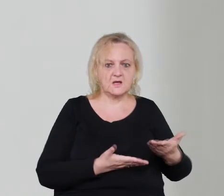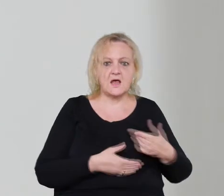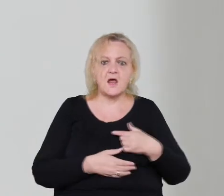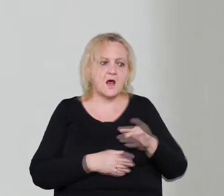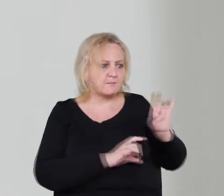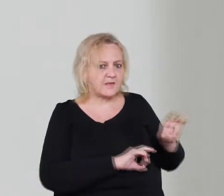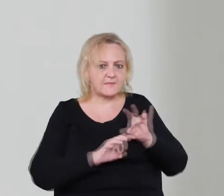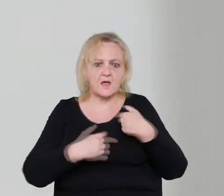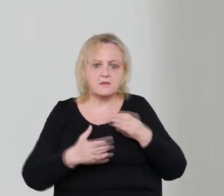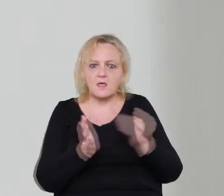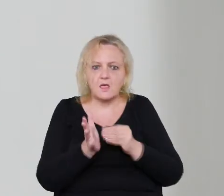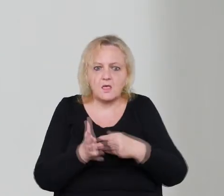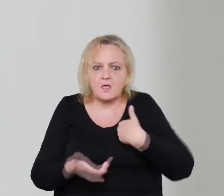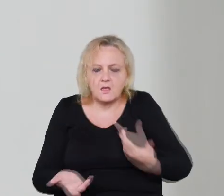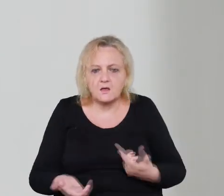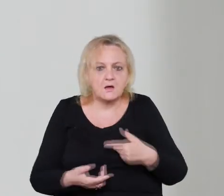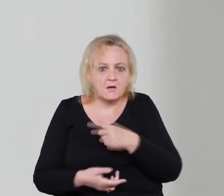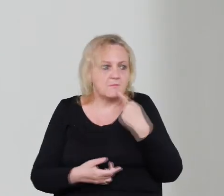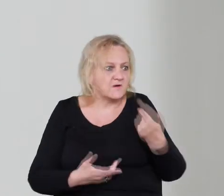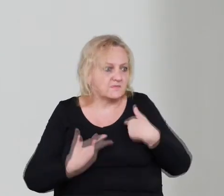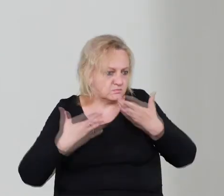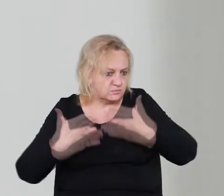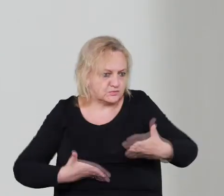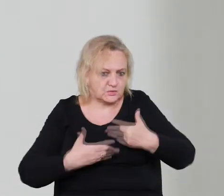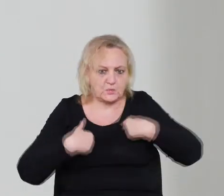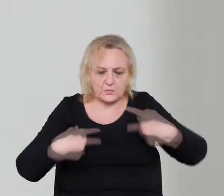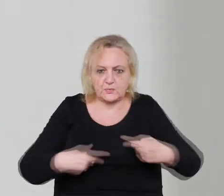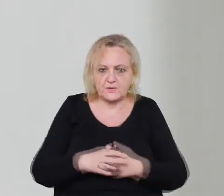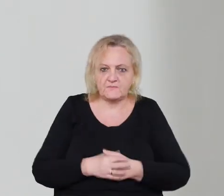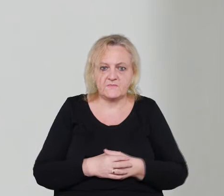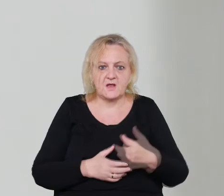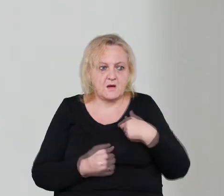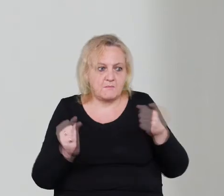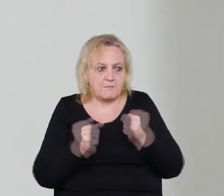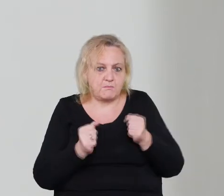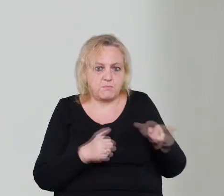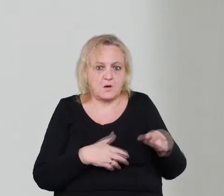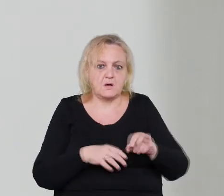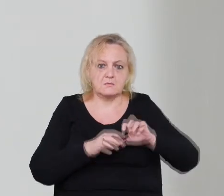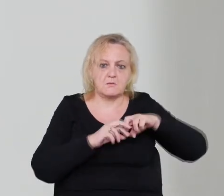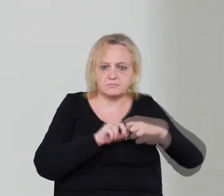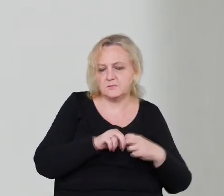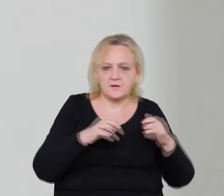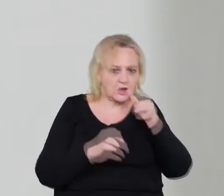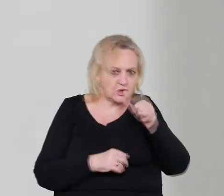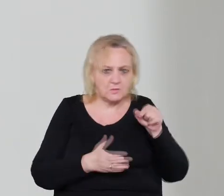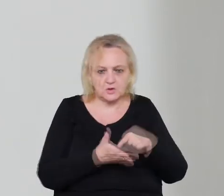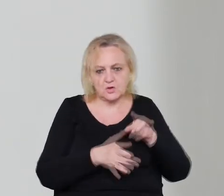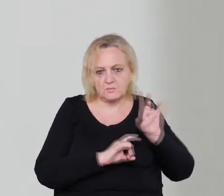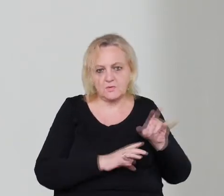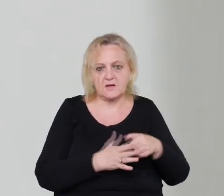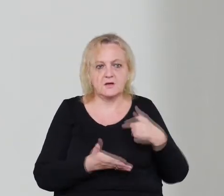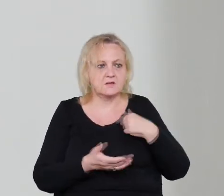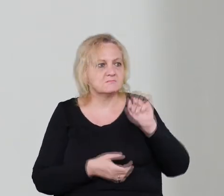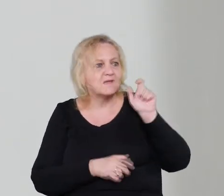biegaczowi nierówny I po prostu ona powiedziała że nie jest przygotowana fizycznie do tego że ona się boi że dozna kontuzji że nie może tego biegu na prostu